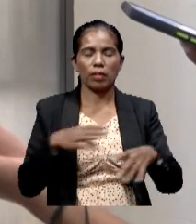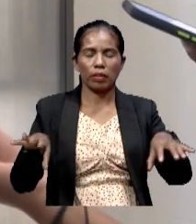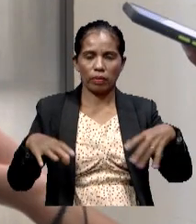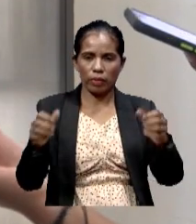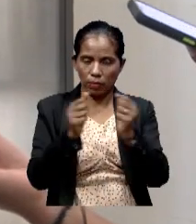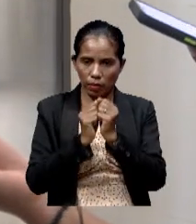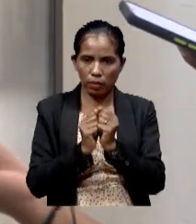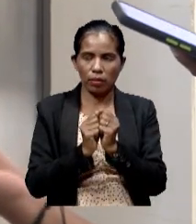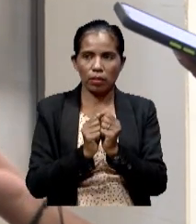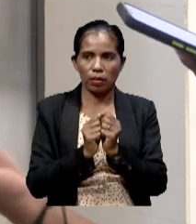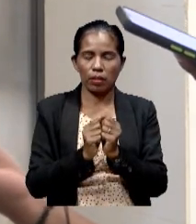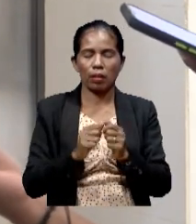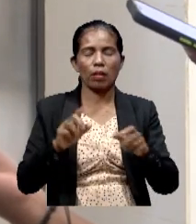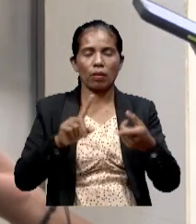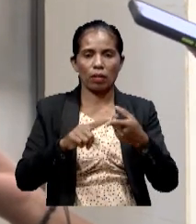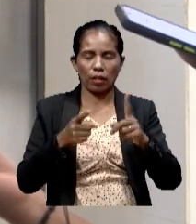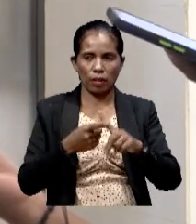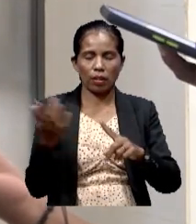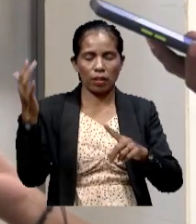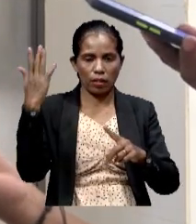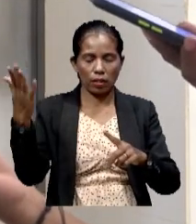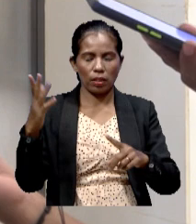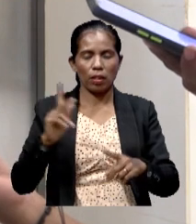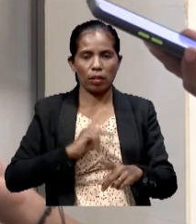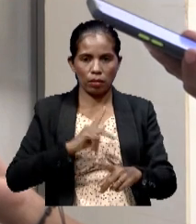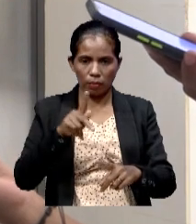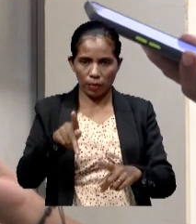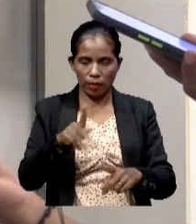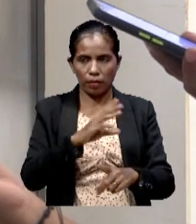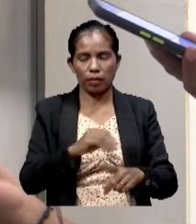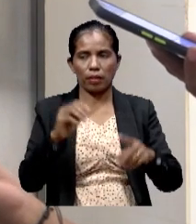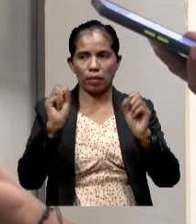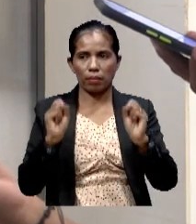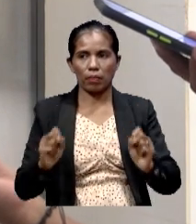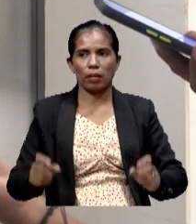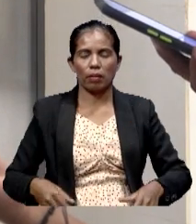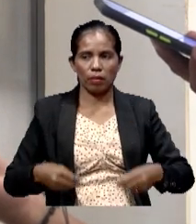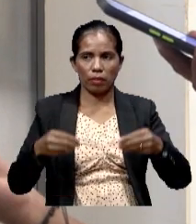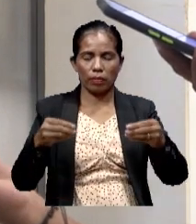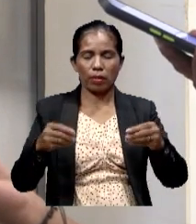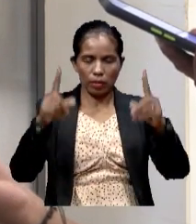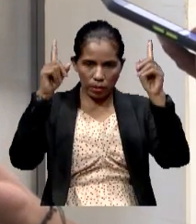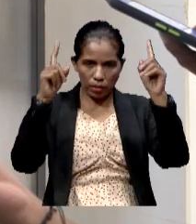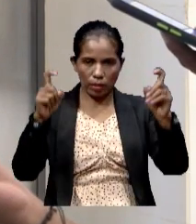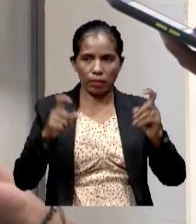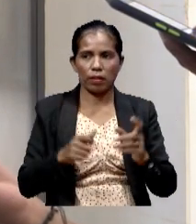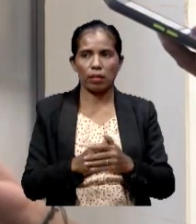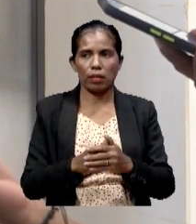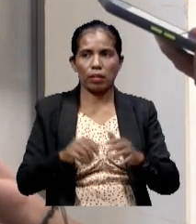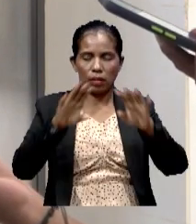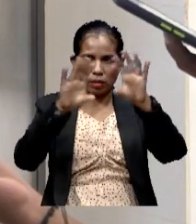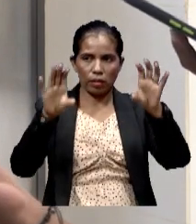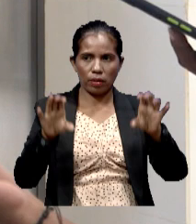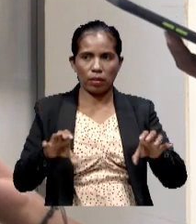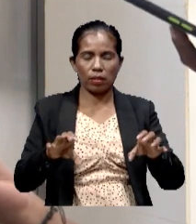dengan teman-teman kami di Nusa Tenggara yang akan memberikan ujian sertifikasi paket